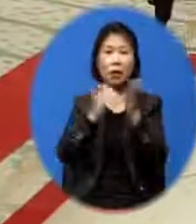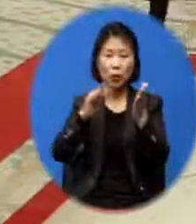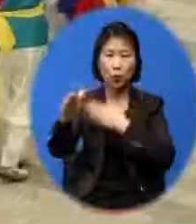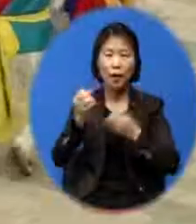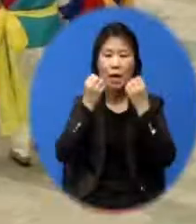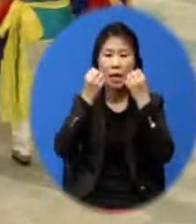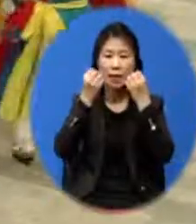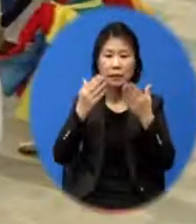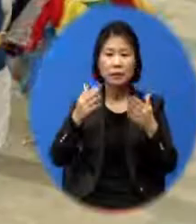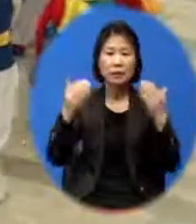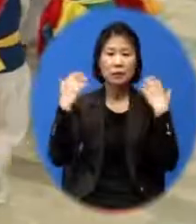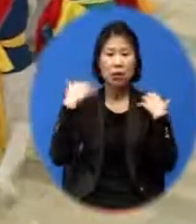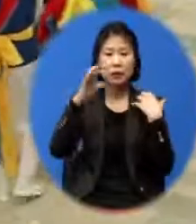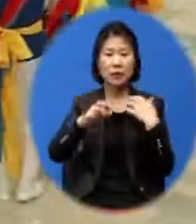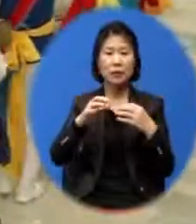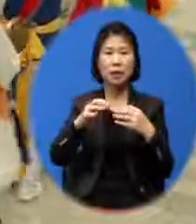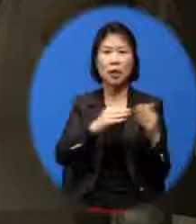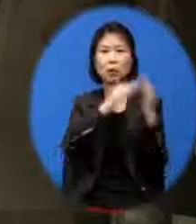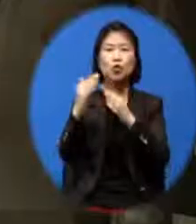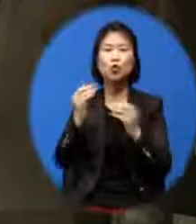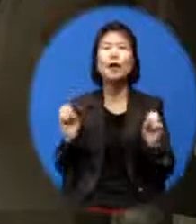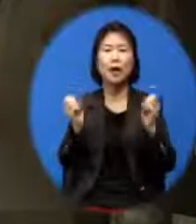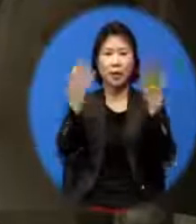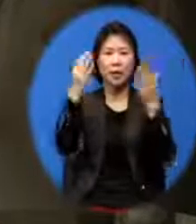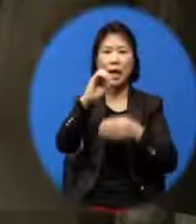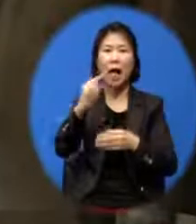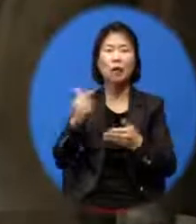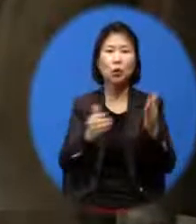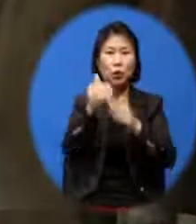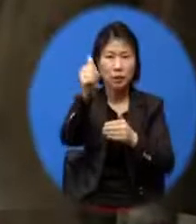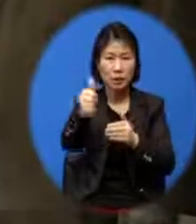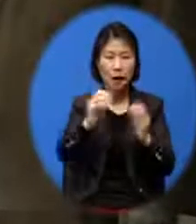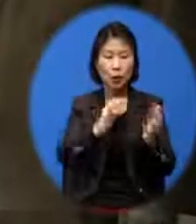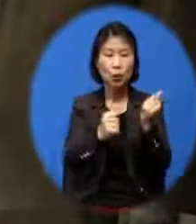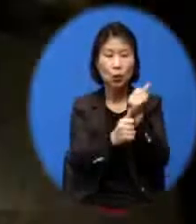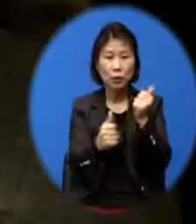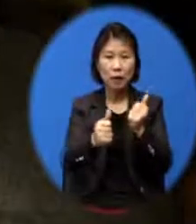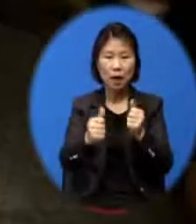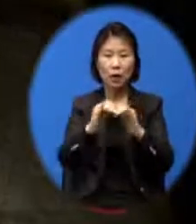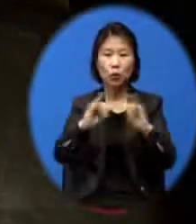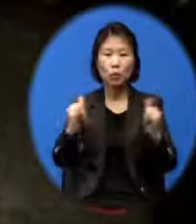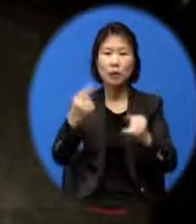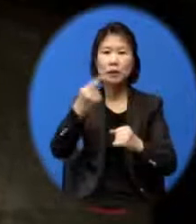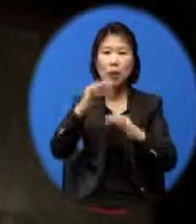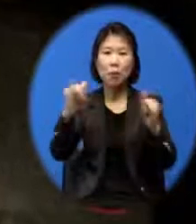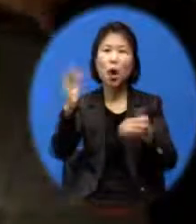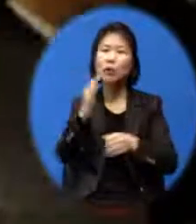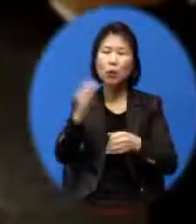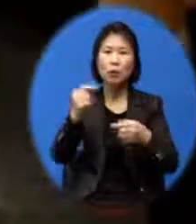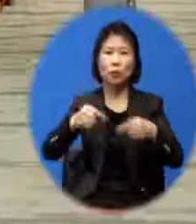신청사 광장에서 진행된 신청사 입주 이벤트는 안희정 도지사와 도의회 부의장, 도민 등 천여 명이 참석한